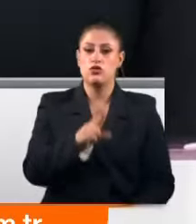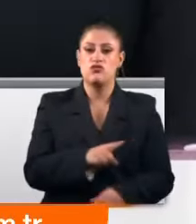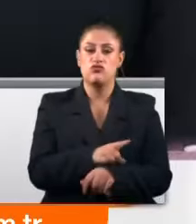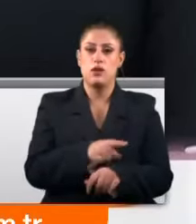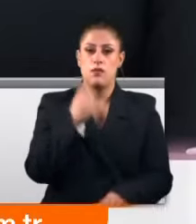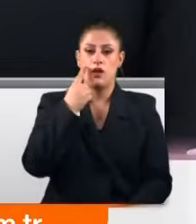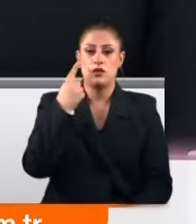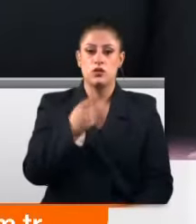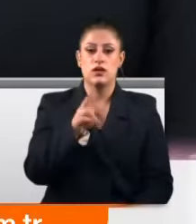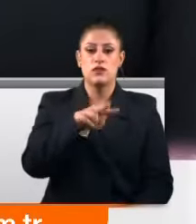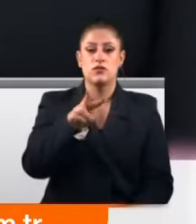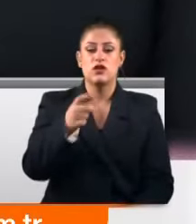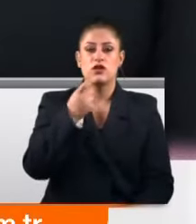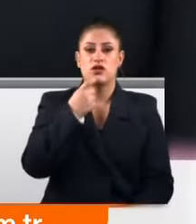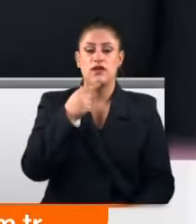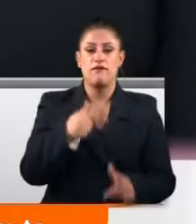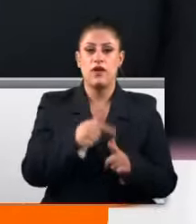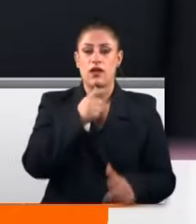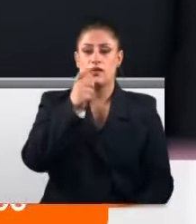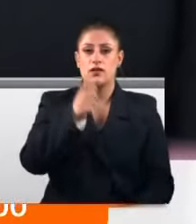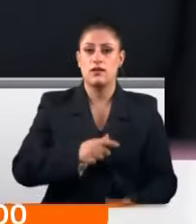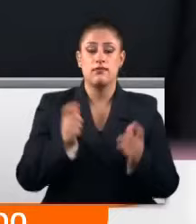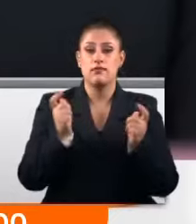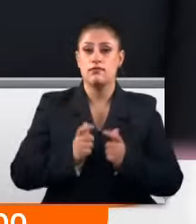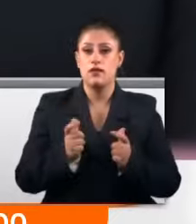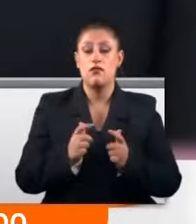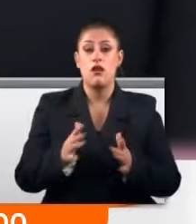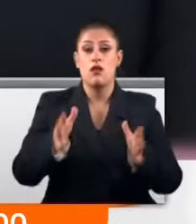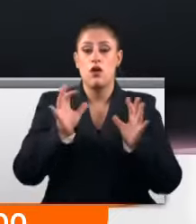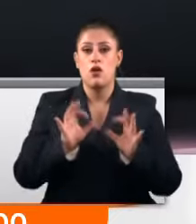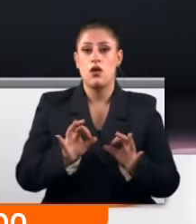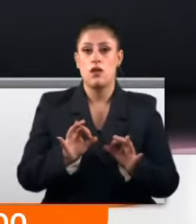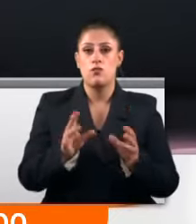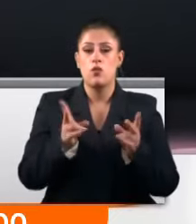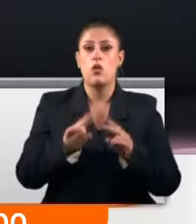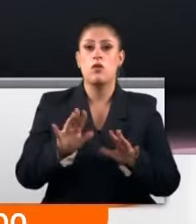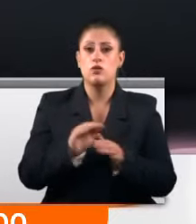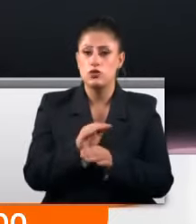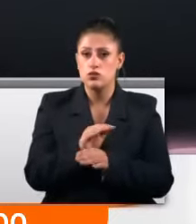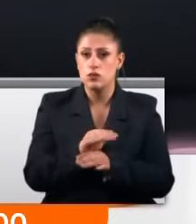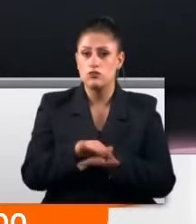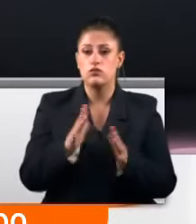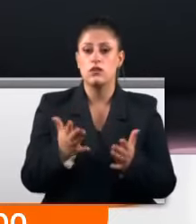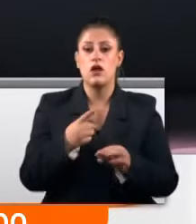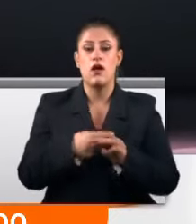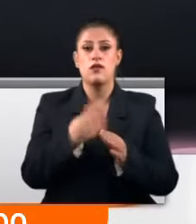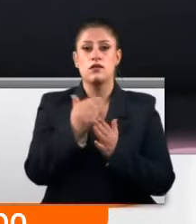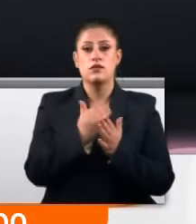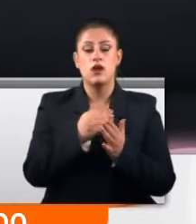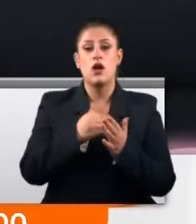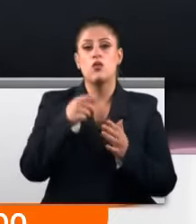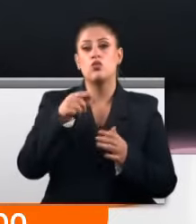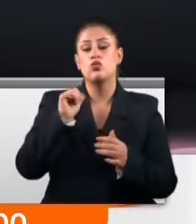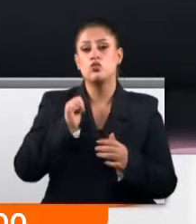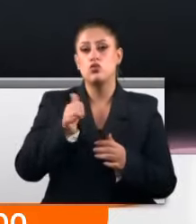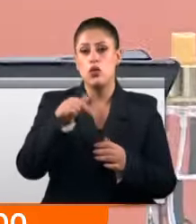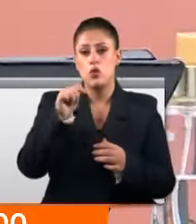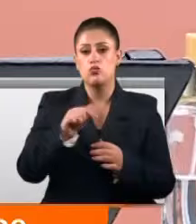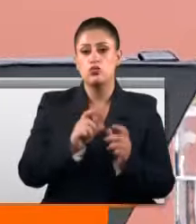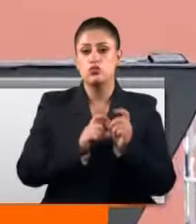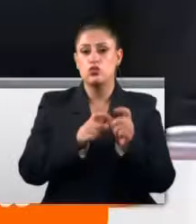gösterecek. 22 yaşındaki Fatih Aydın nerede? Daha da önemlisi hayatta mı? Esra Erol günlerdir bu sorunun cevabını